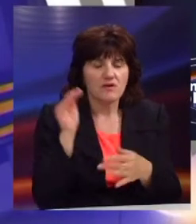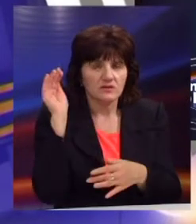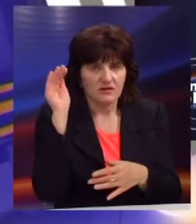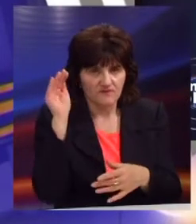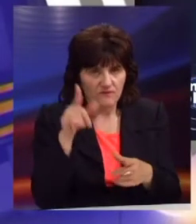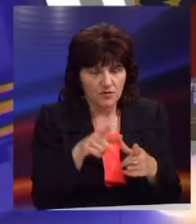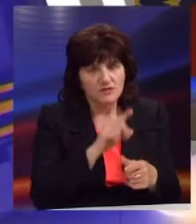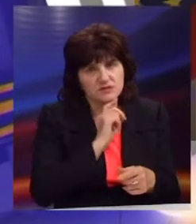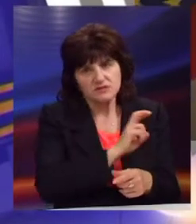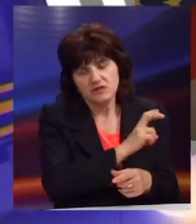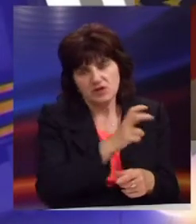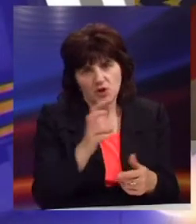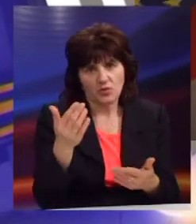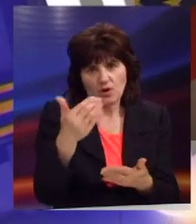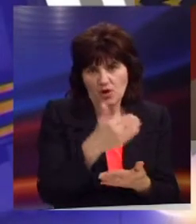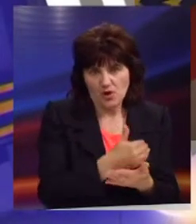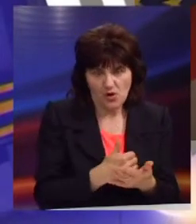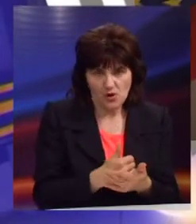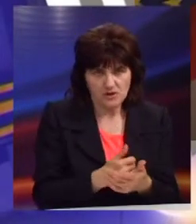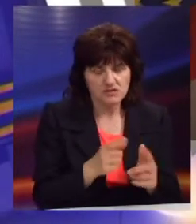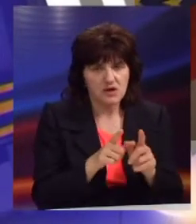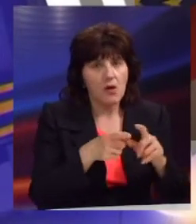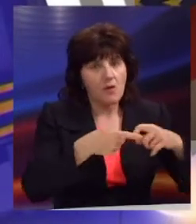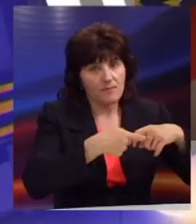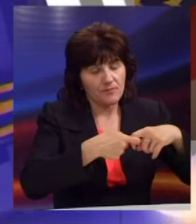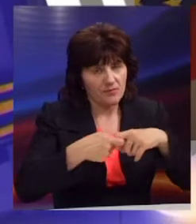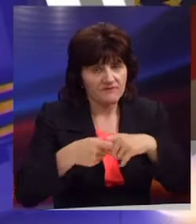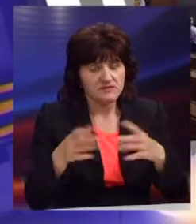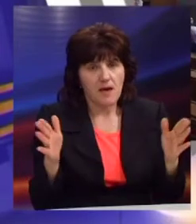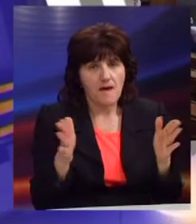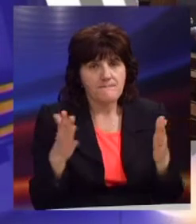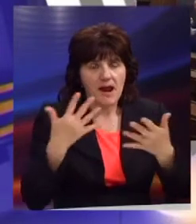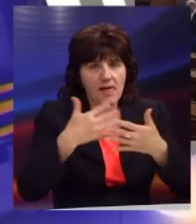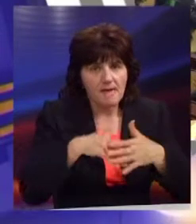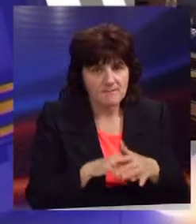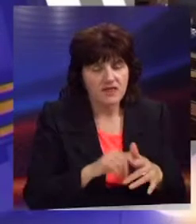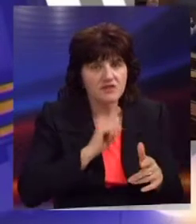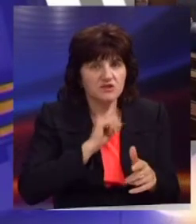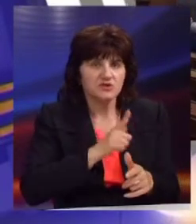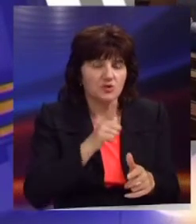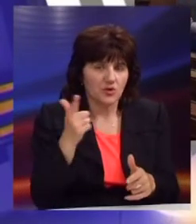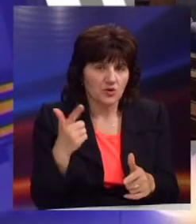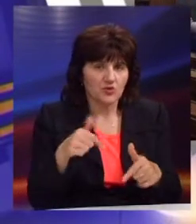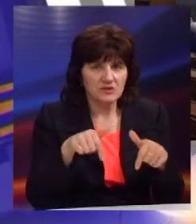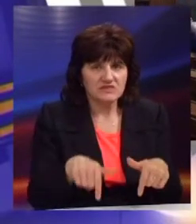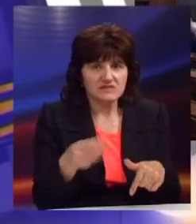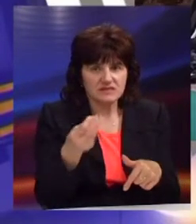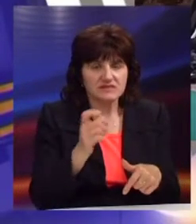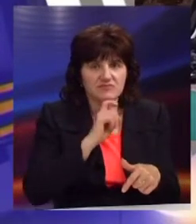i niz drugih korisnih alatki koje služe povezivanju malih i srednjih preduzeća iz Mađarske i Srbije, rezultati su